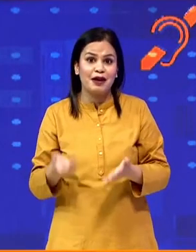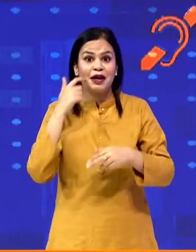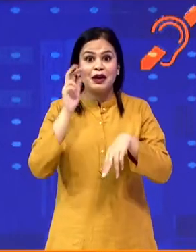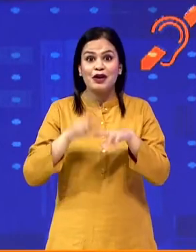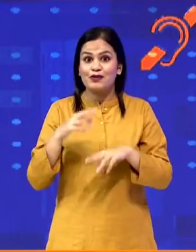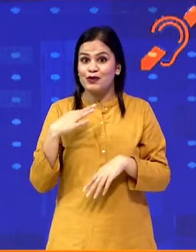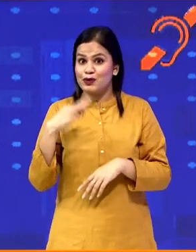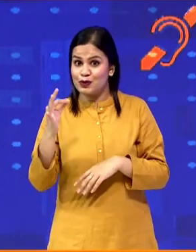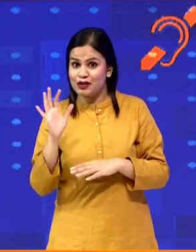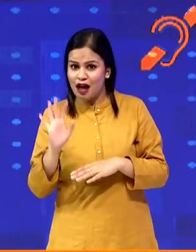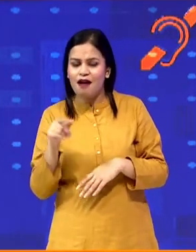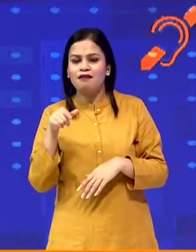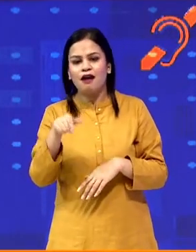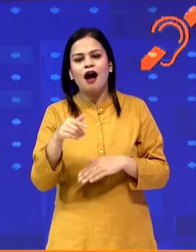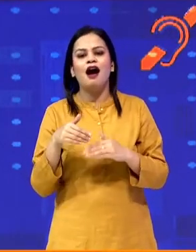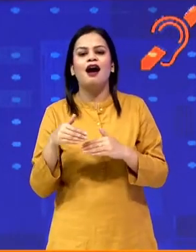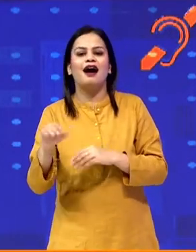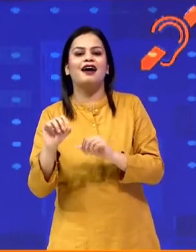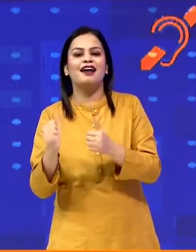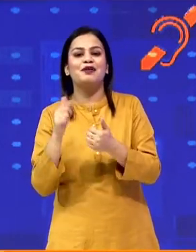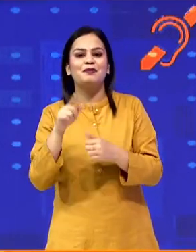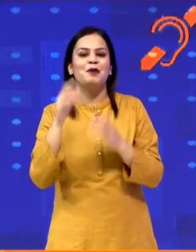चुनौत है